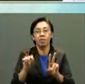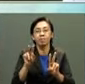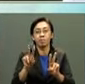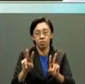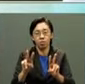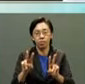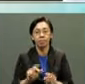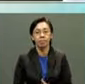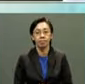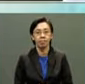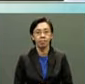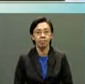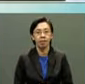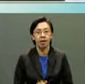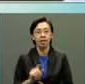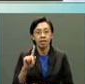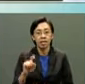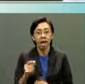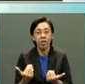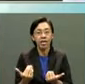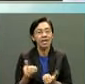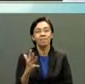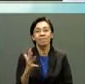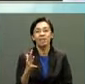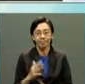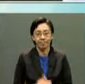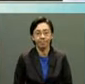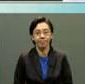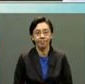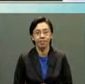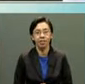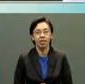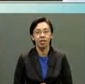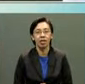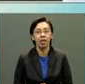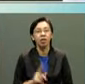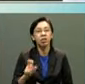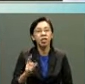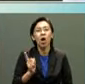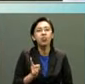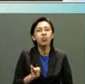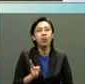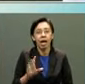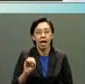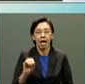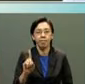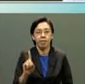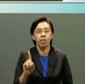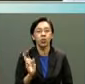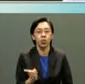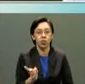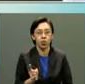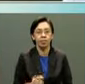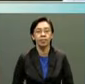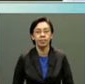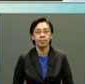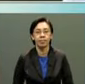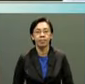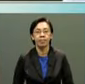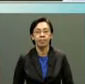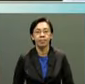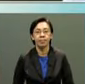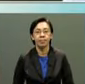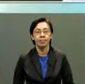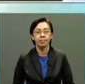2,922 รายนะครับแล้วก็เสียชีวิตวันนี้ไม่มีเพิ่มนะครับยังรวมเมื่อวานนี้เป็นแค่51นะครับ